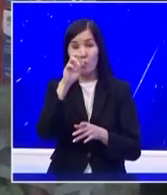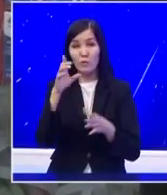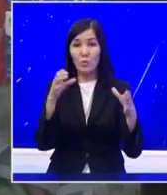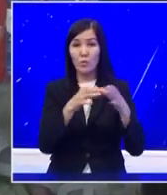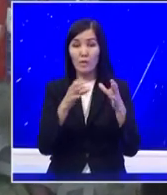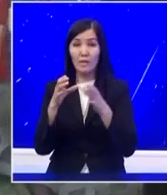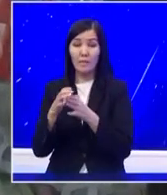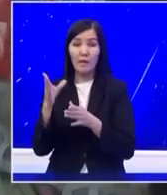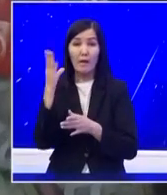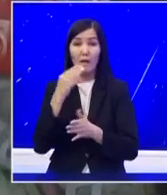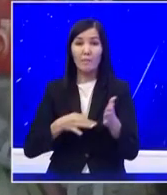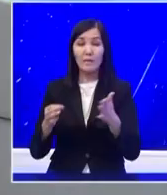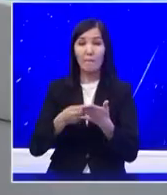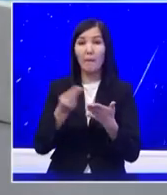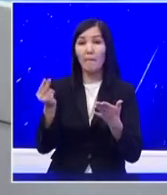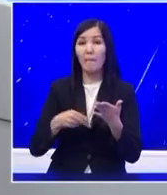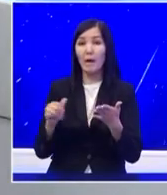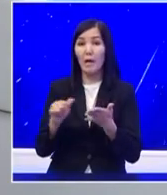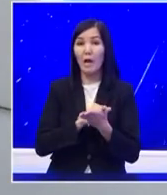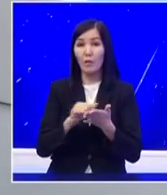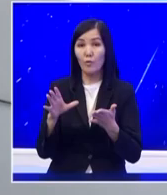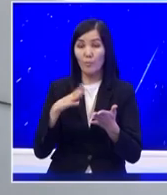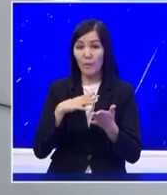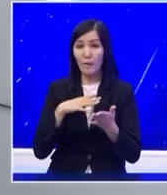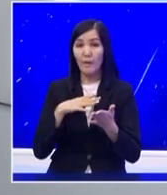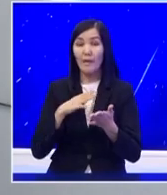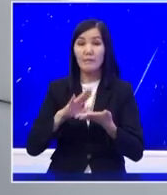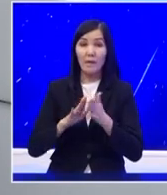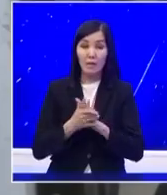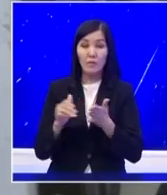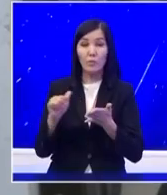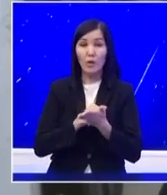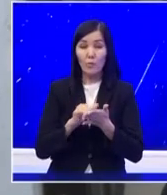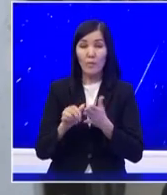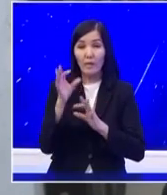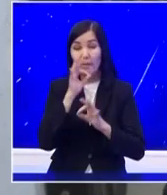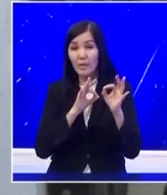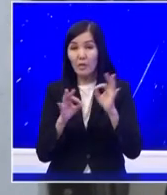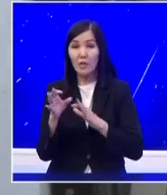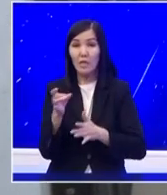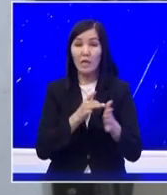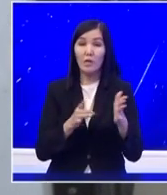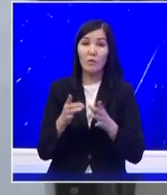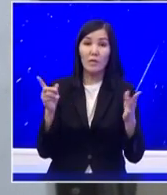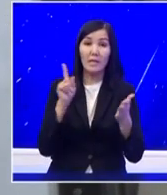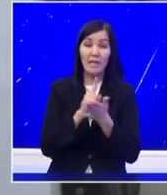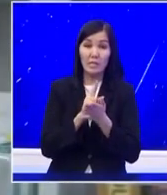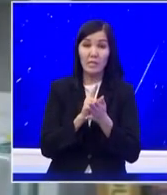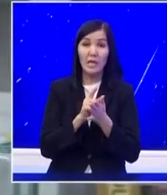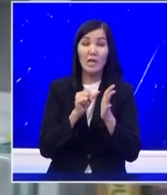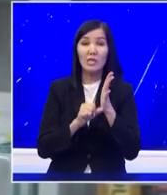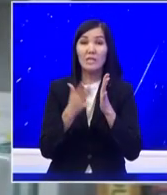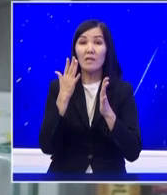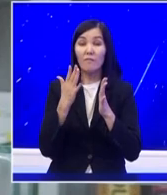фармацевтами Алматинской области был подписан меморандум о сотрудничестве. Согласно этому документу, аптечные точки региона должны реализовывать 60 видов